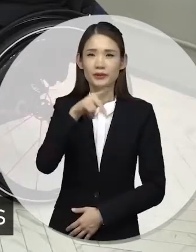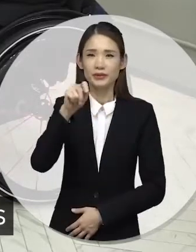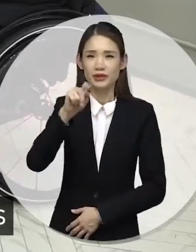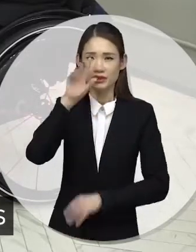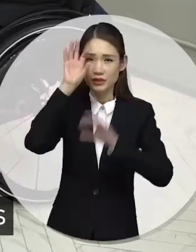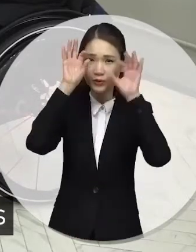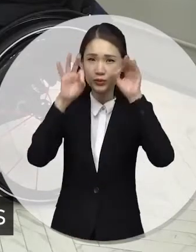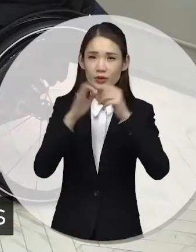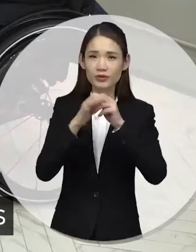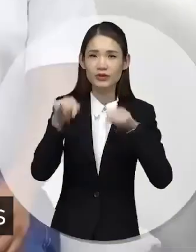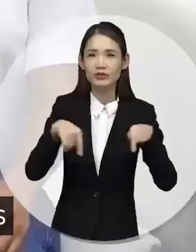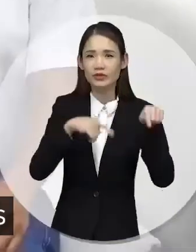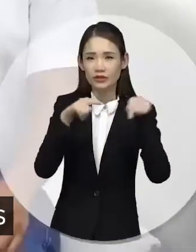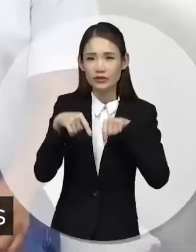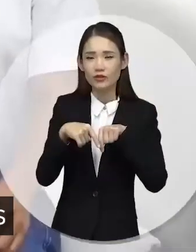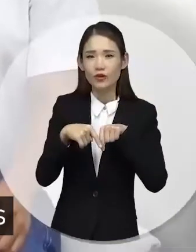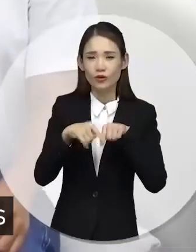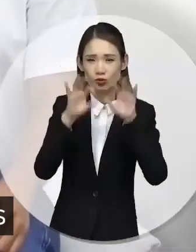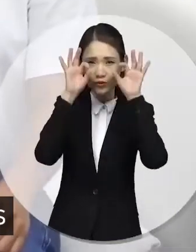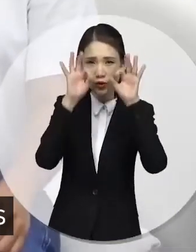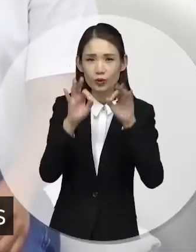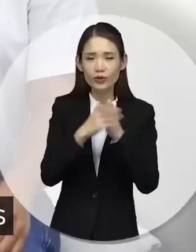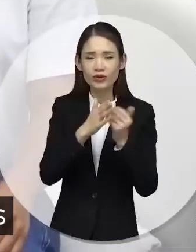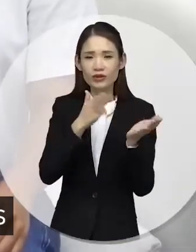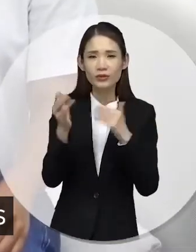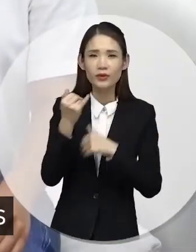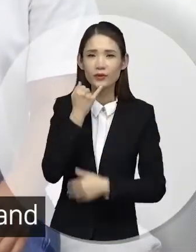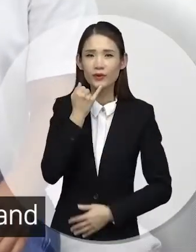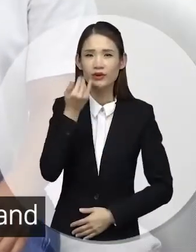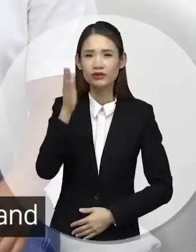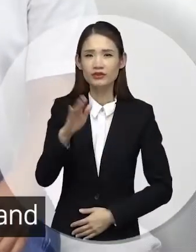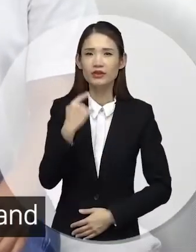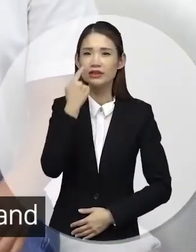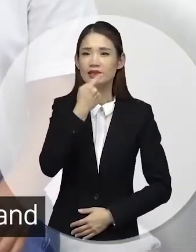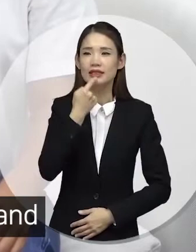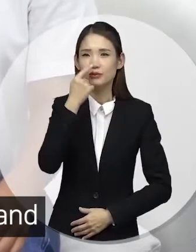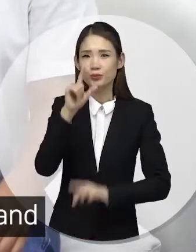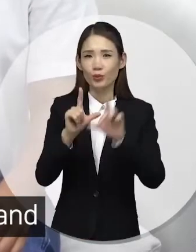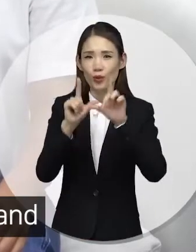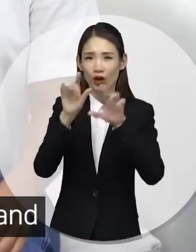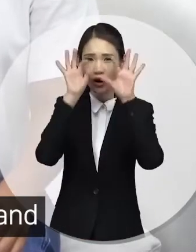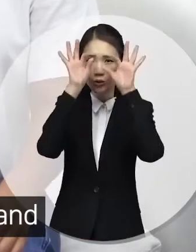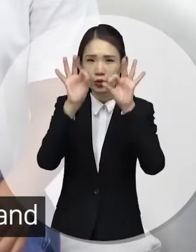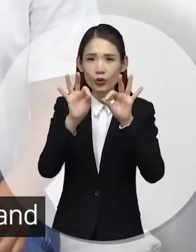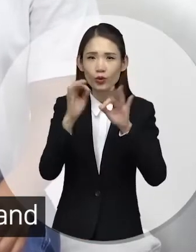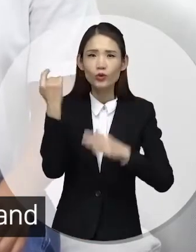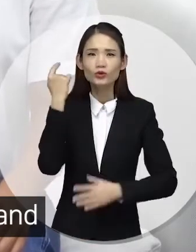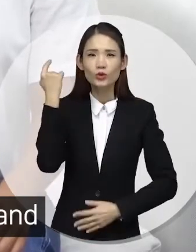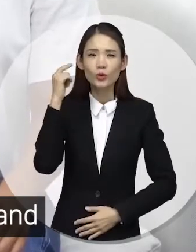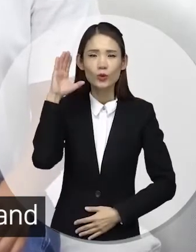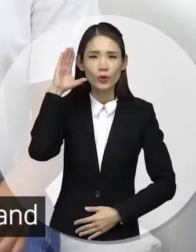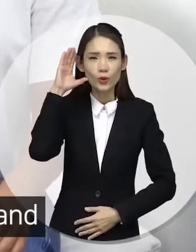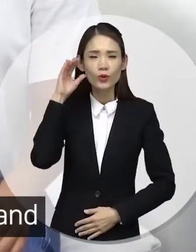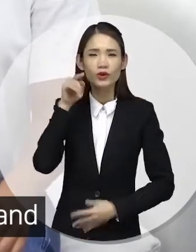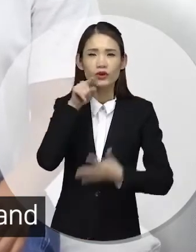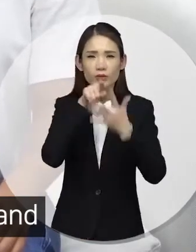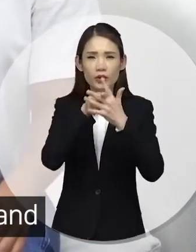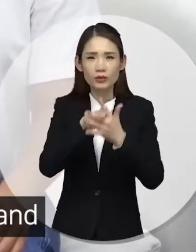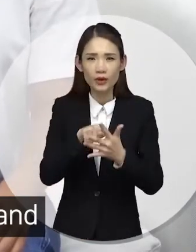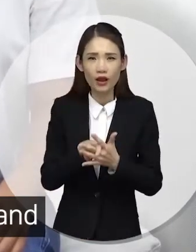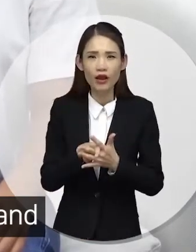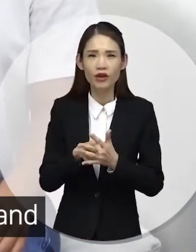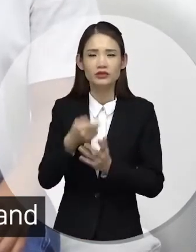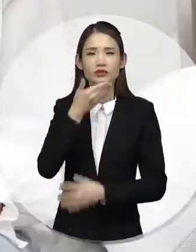보면서 읽어주는 그런 걸로 넘어가는데 이제 입모양을 읽어서 소리를 캐치해내야